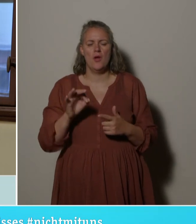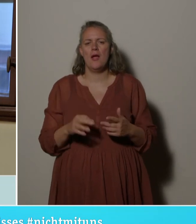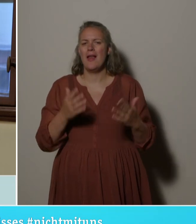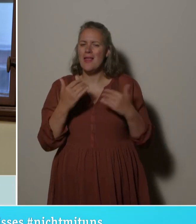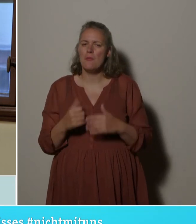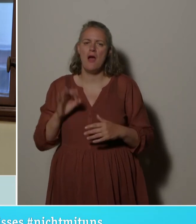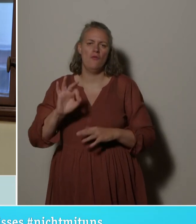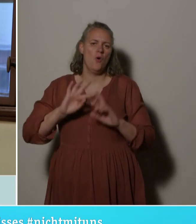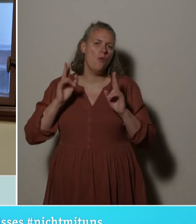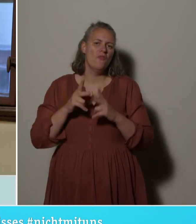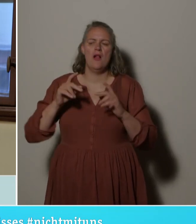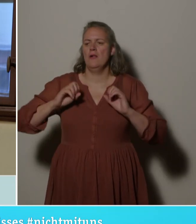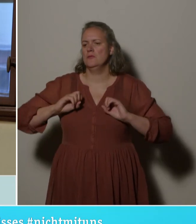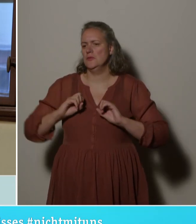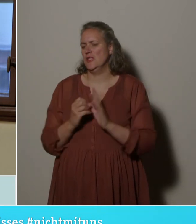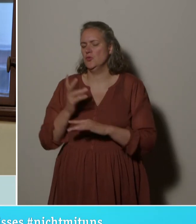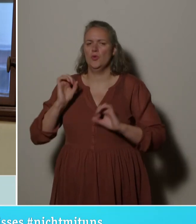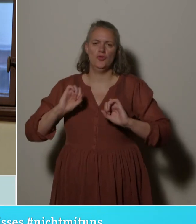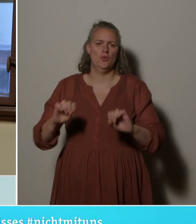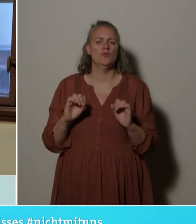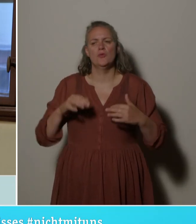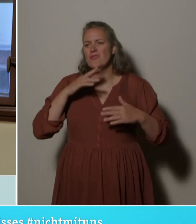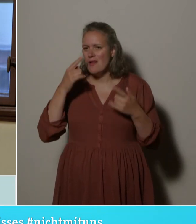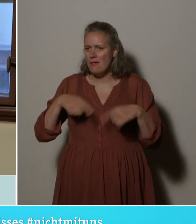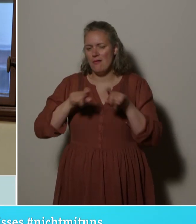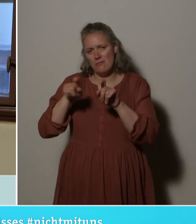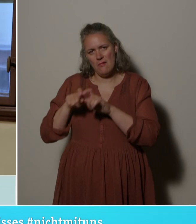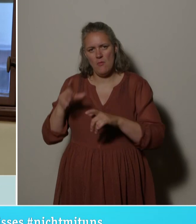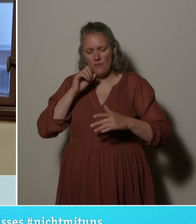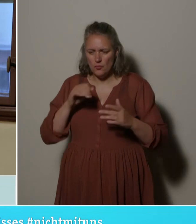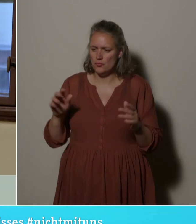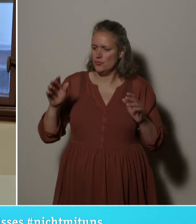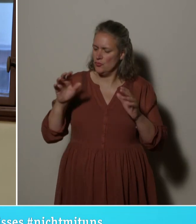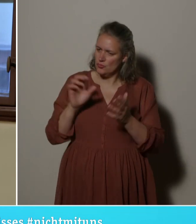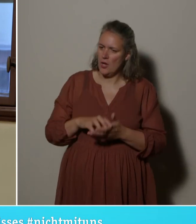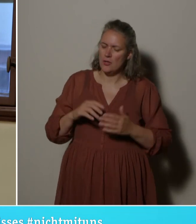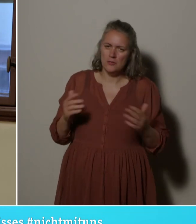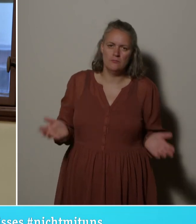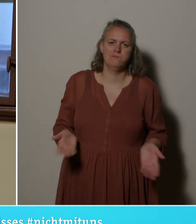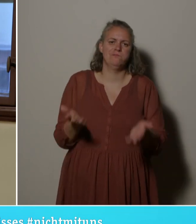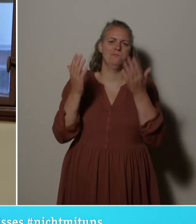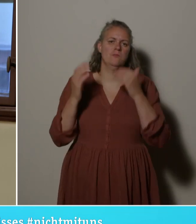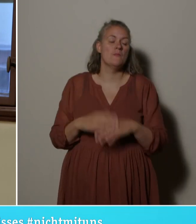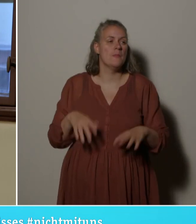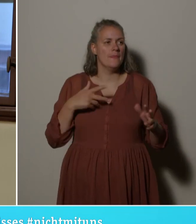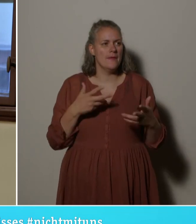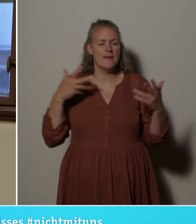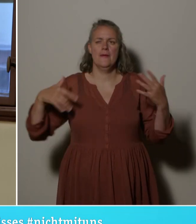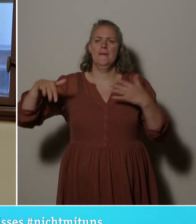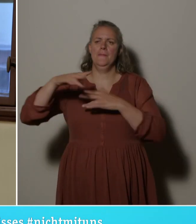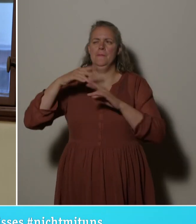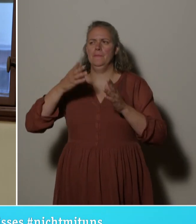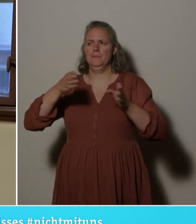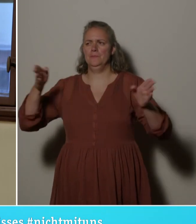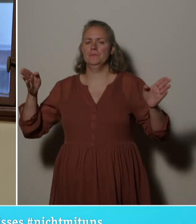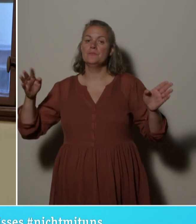Naturschutz und für viele, viele andere Sachen in der Entwicklung unserer Stadt. Und das setzen wir uns ein auf großer Ebene und mit weitem Blick, aber eben auch mit